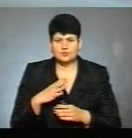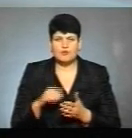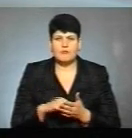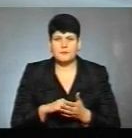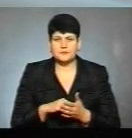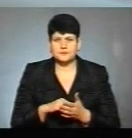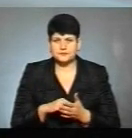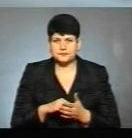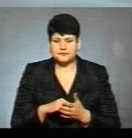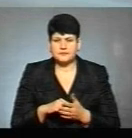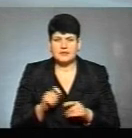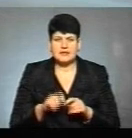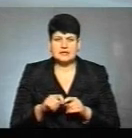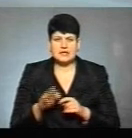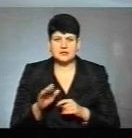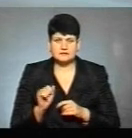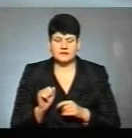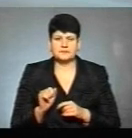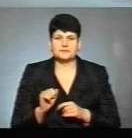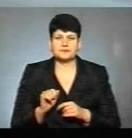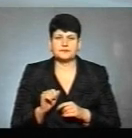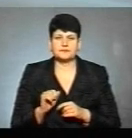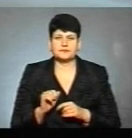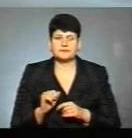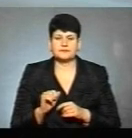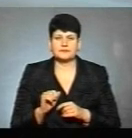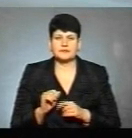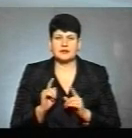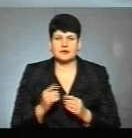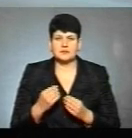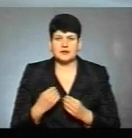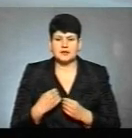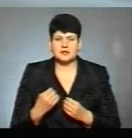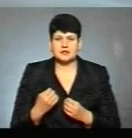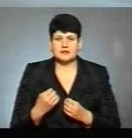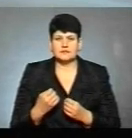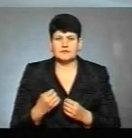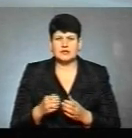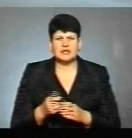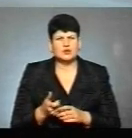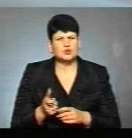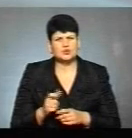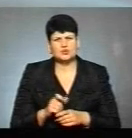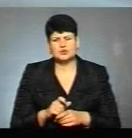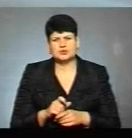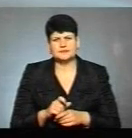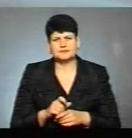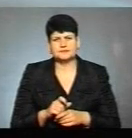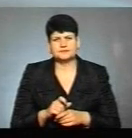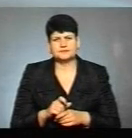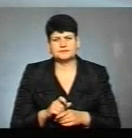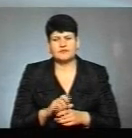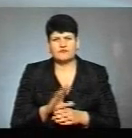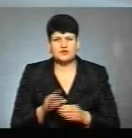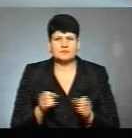матеріали, слідство та всього, і там, навіть мені скинуто. Там вони дуже так, що